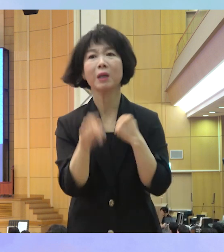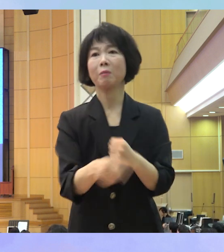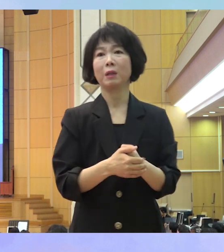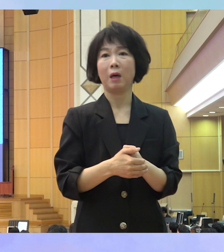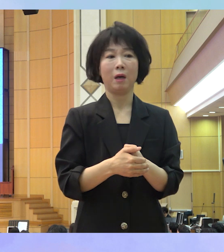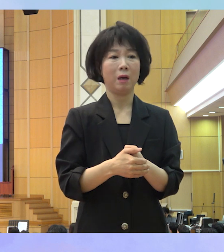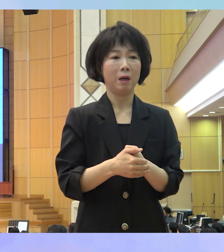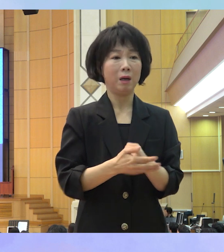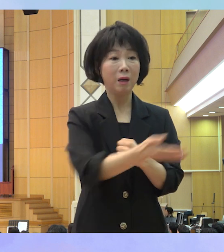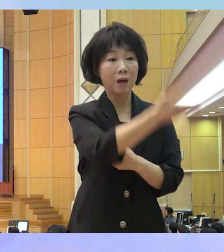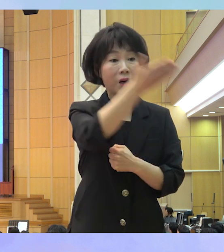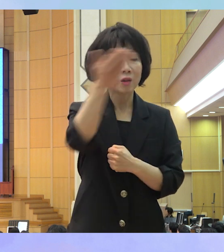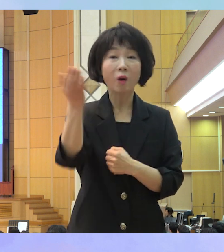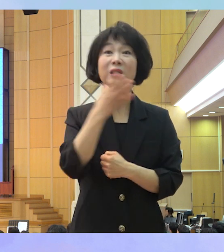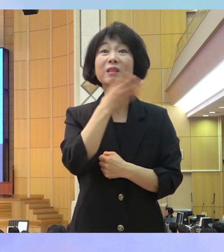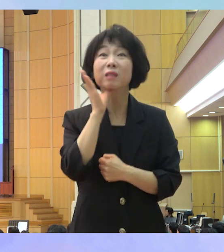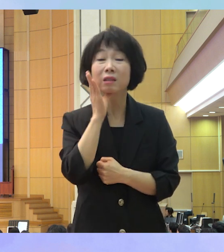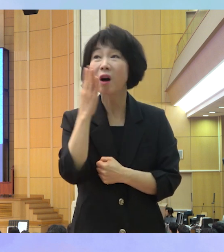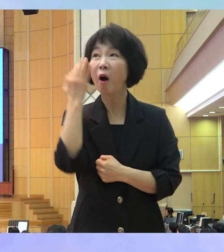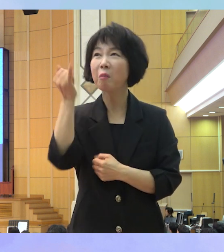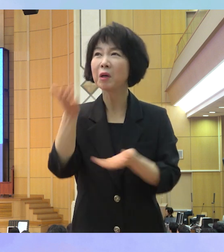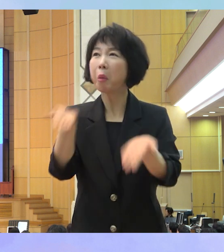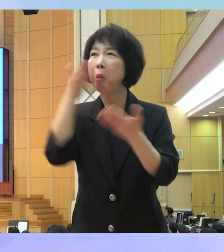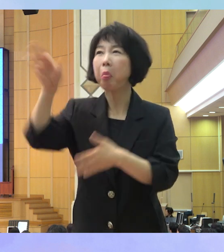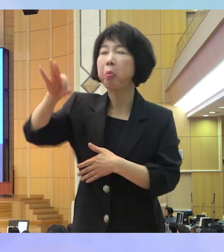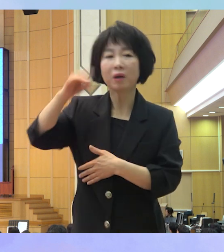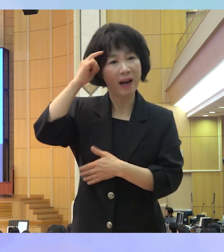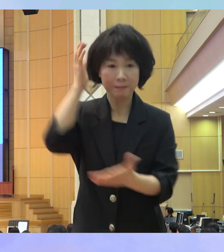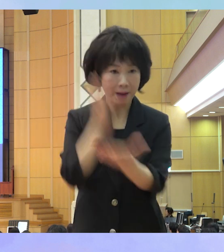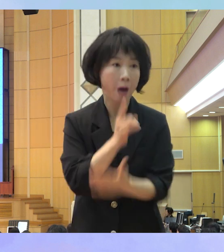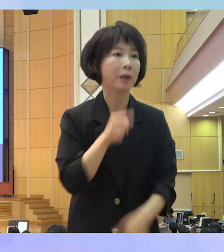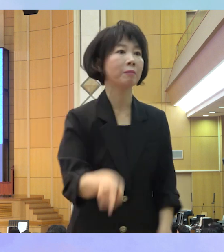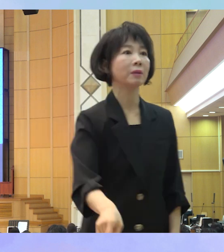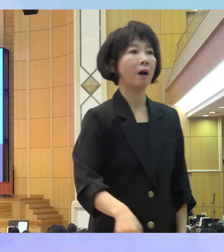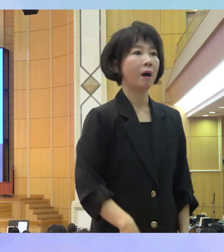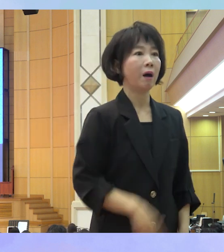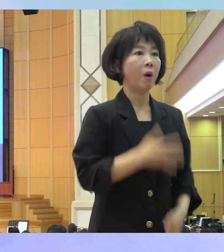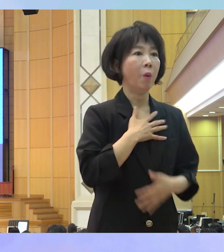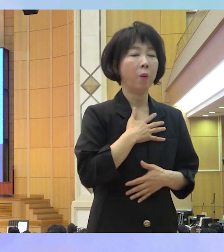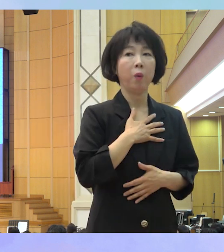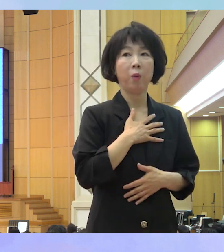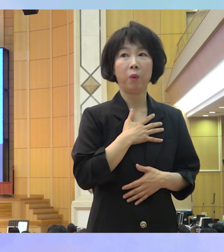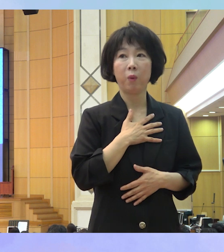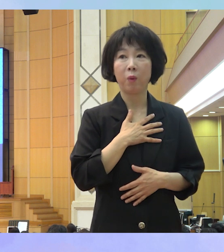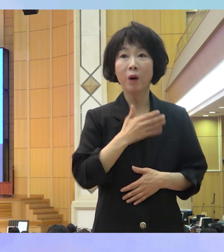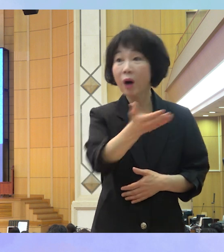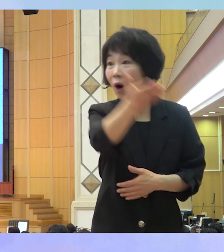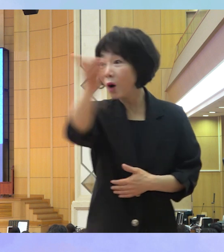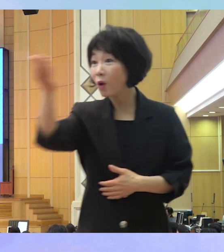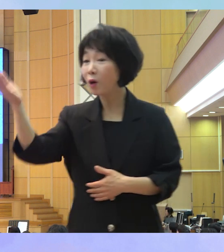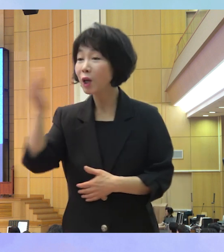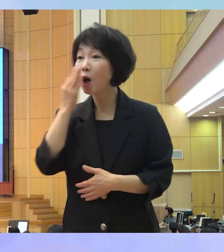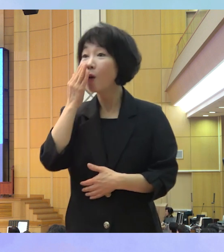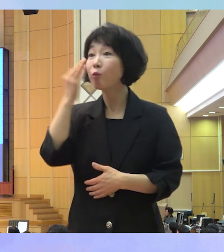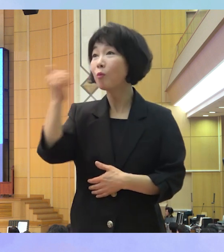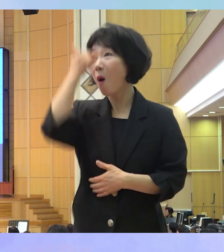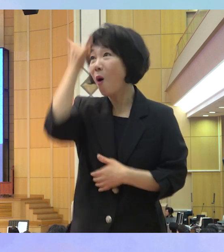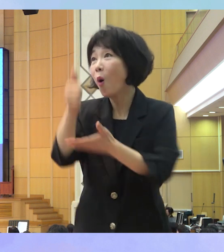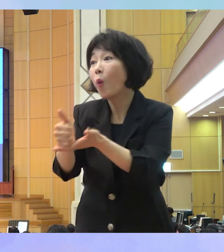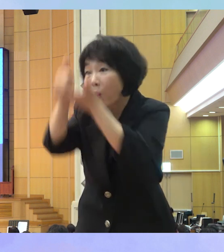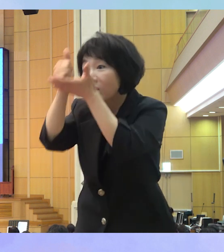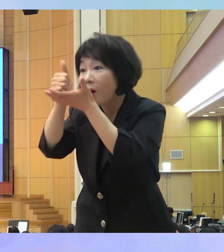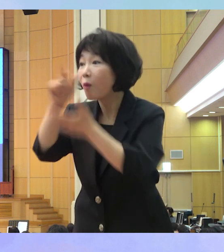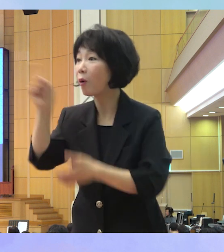내 늙은 어미를 경히 여기지 말지니라 했습니다. 여러분, 부모님 공경은요,